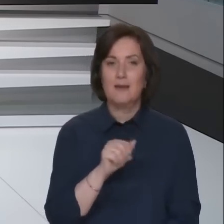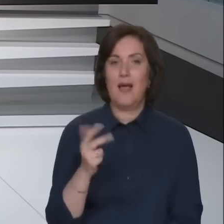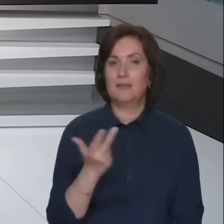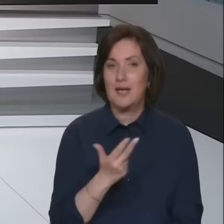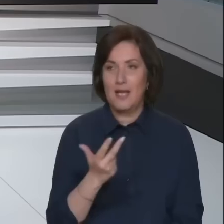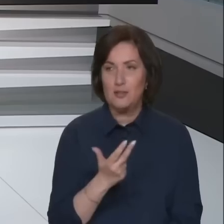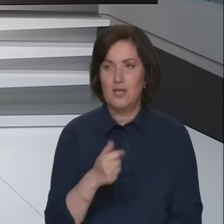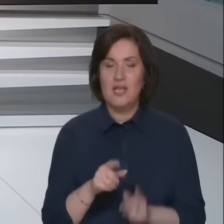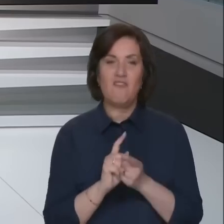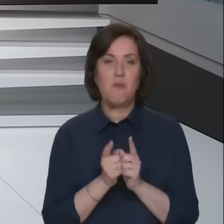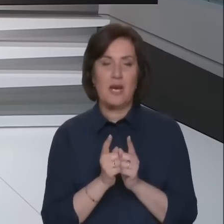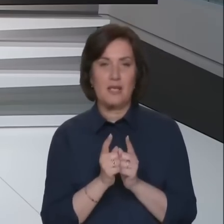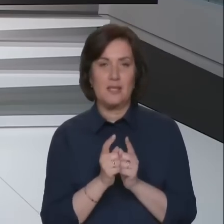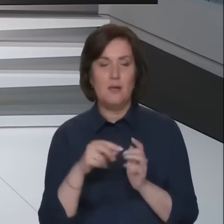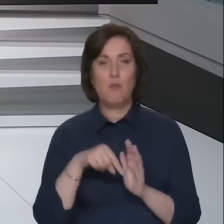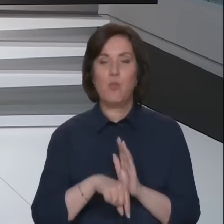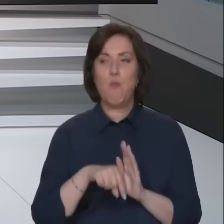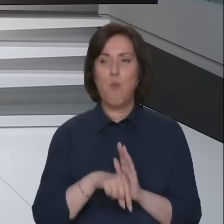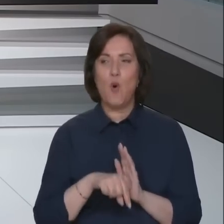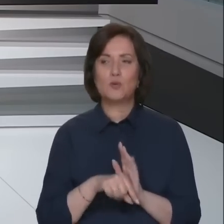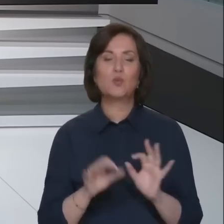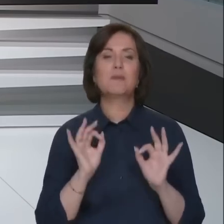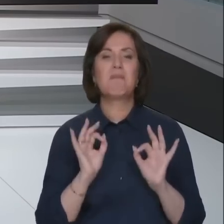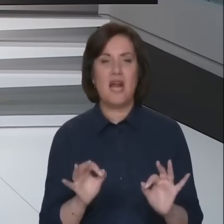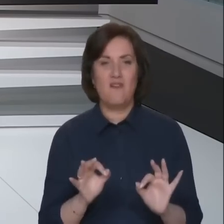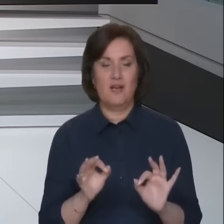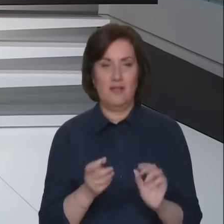III, так, як в перекладі, по суті, правильно на українську.